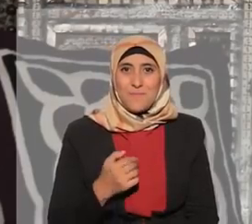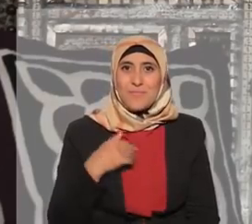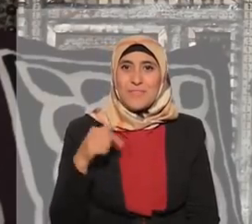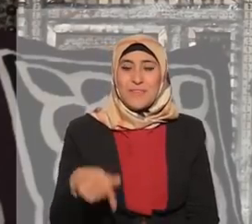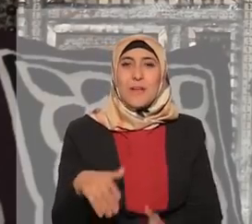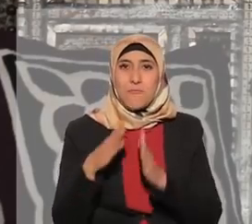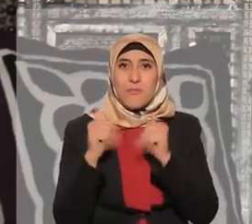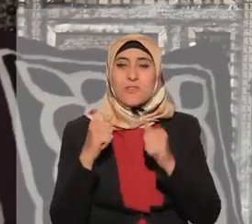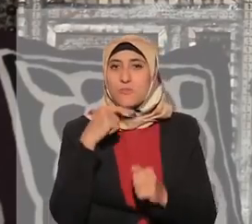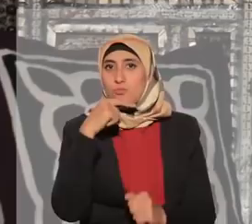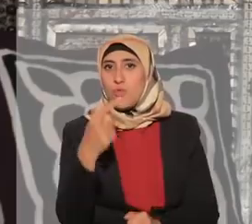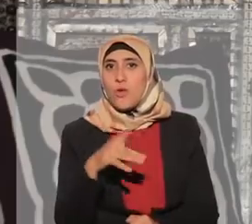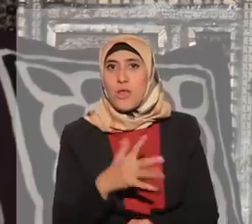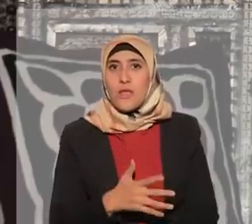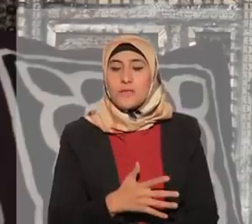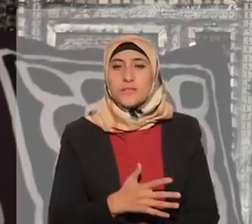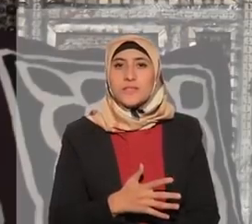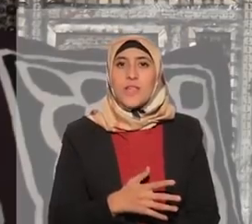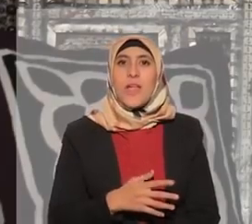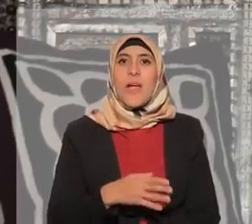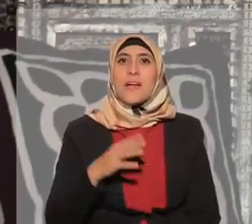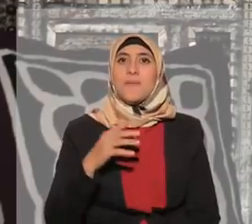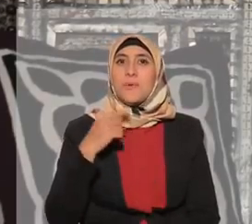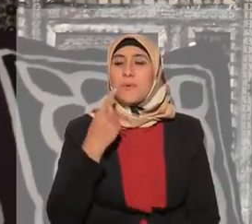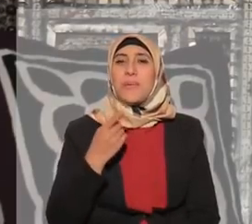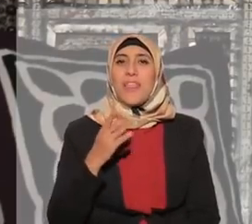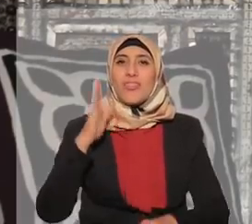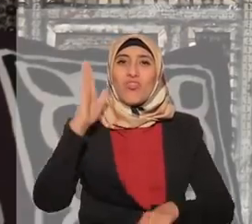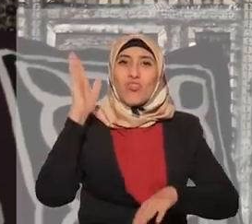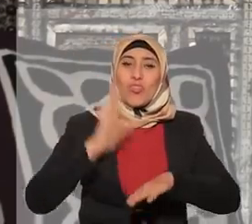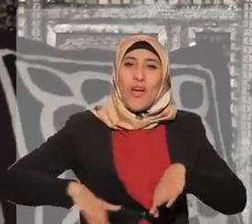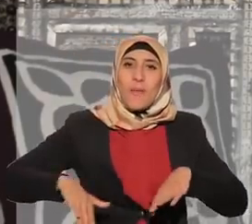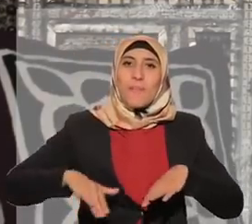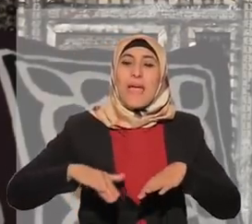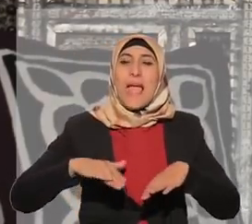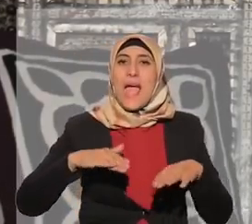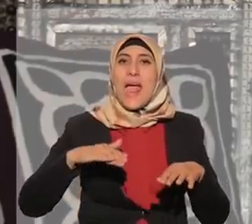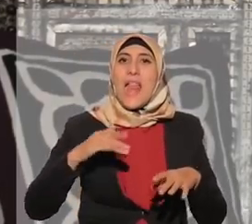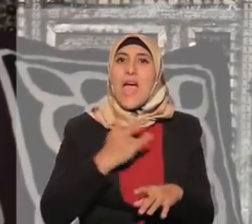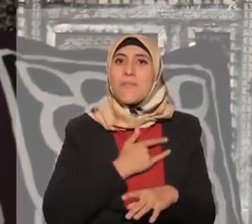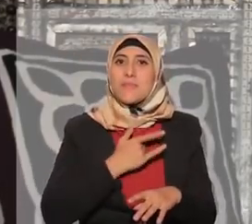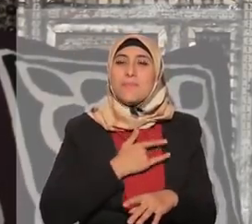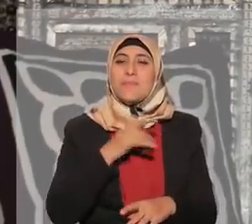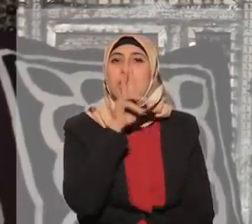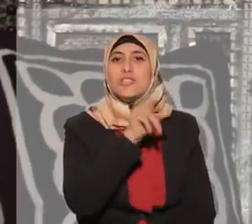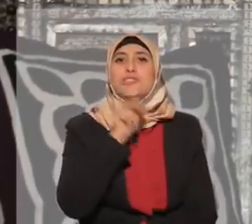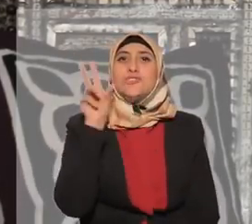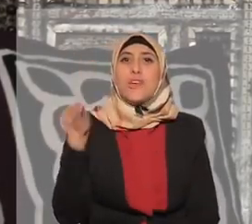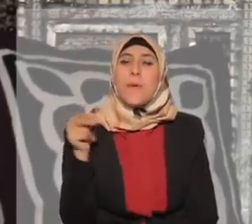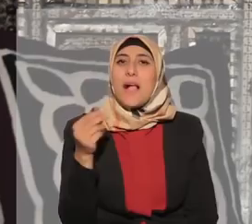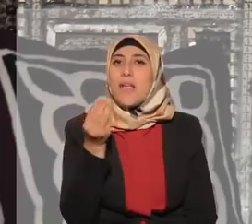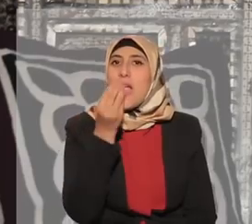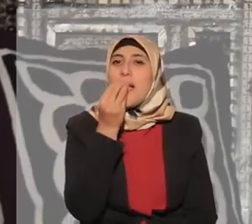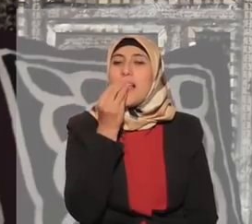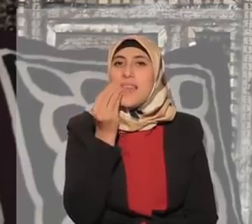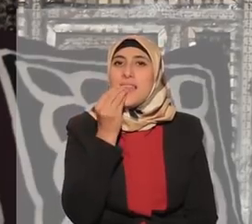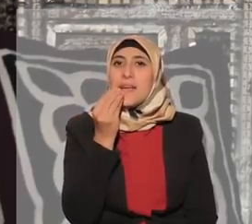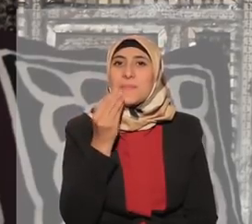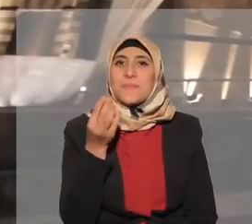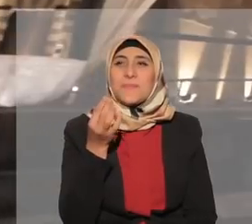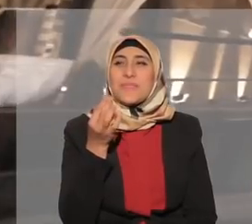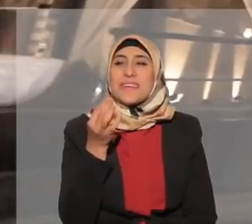في مصر هنا في مثل، وفي غيرها يقولون ضرب الحبيب ها زي أكل الزبيب، يقولون